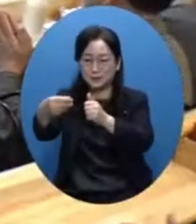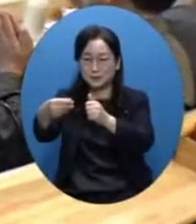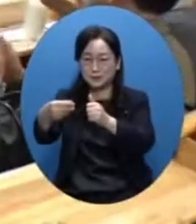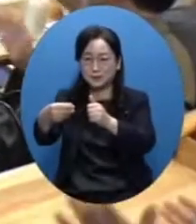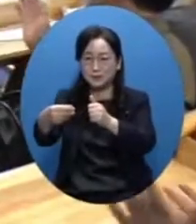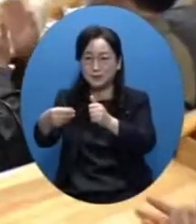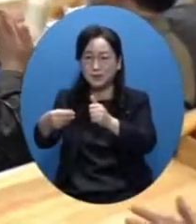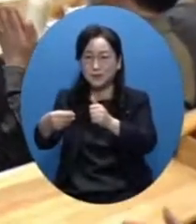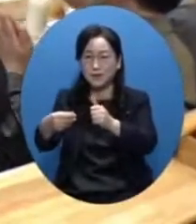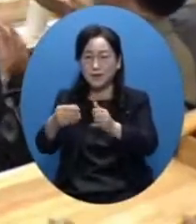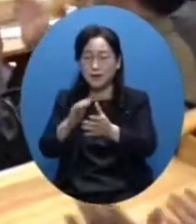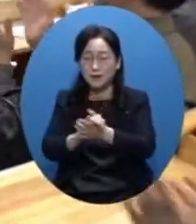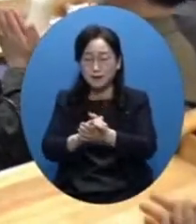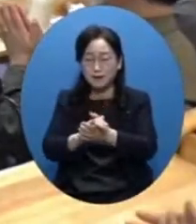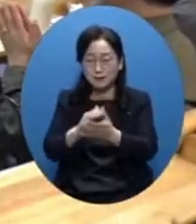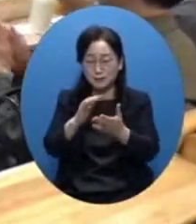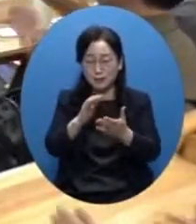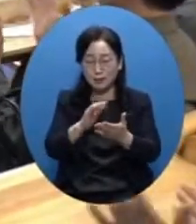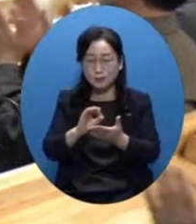응급 시간에